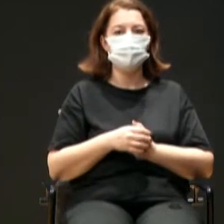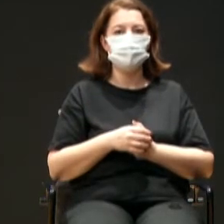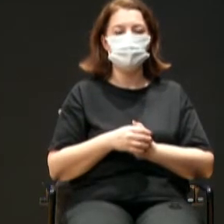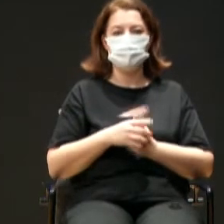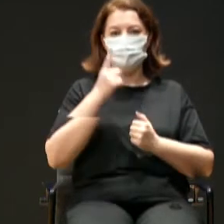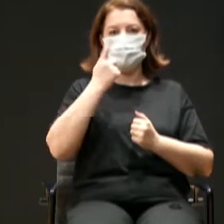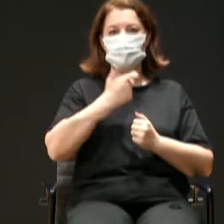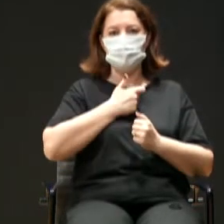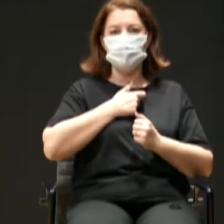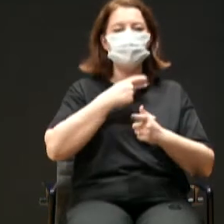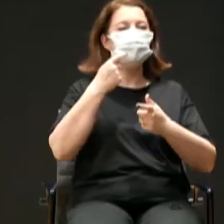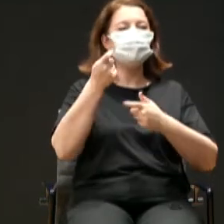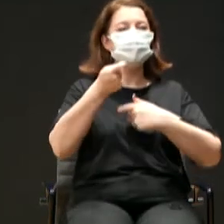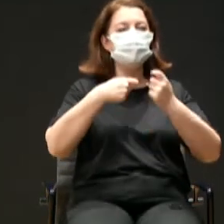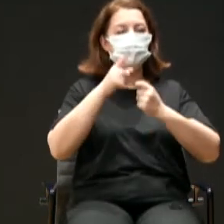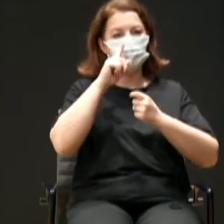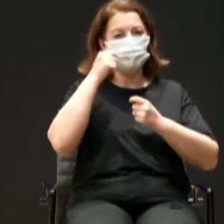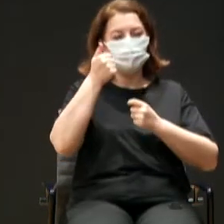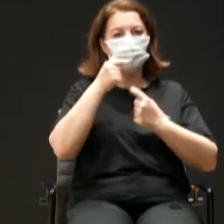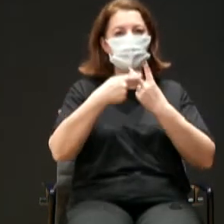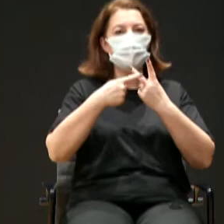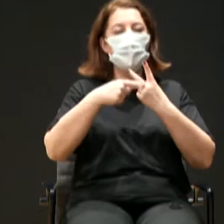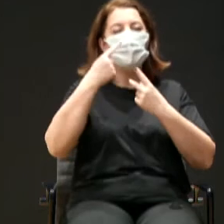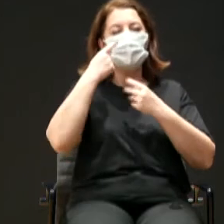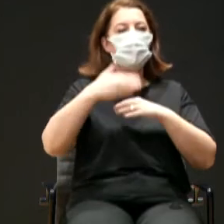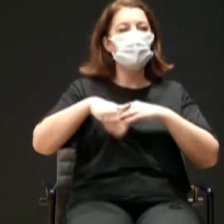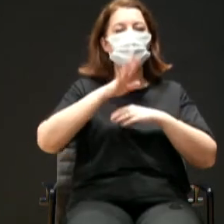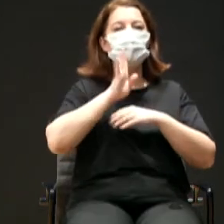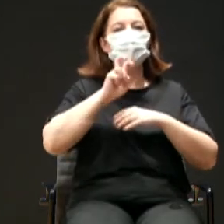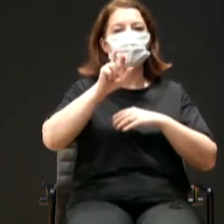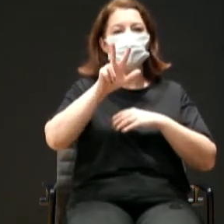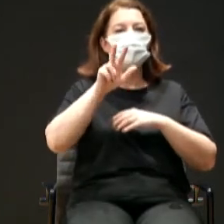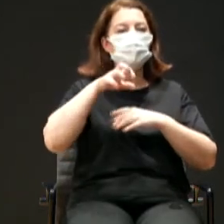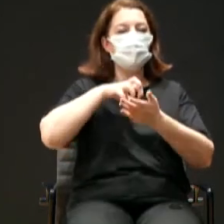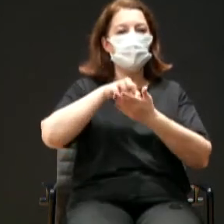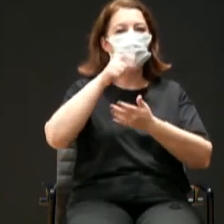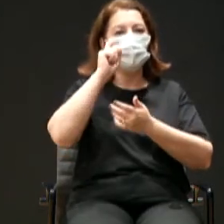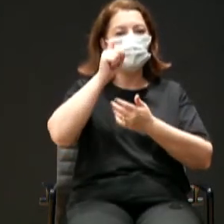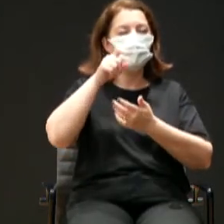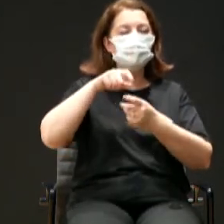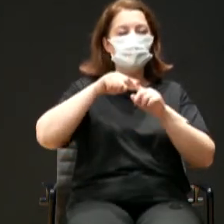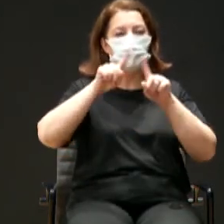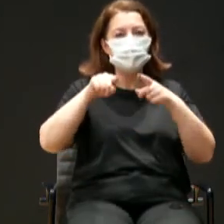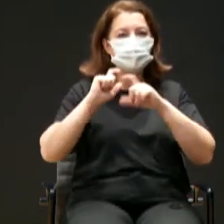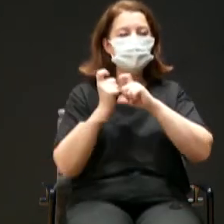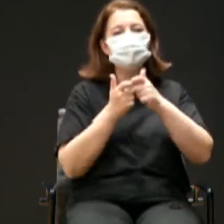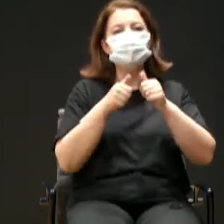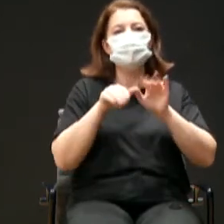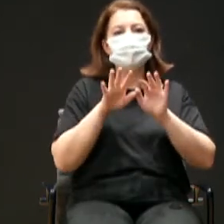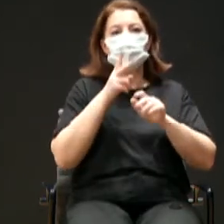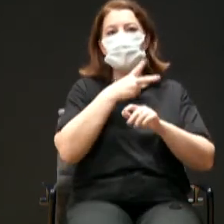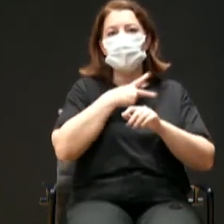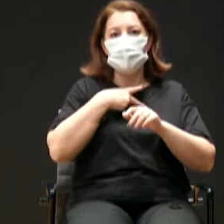Birinci madde İşletme ve İştirakler Müdürlüğü. Yakuplu Mahallesi 483 Ada 9 Persel Sayılı Taşınmaz'daki